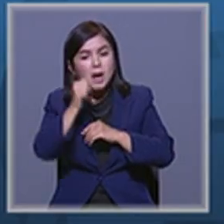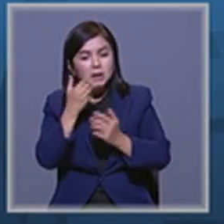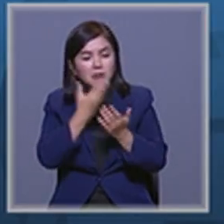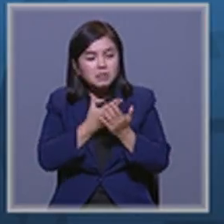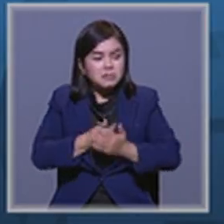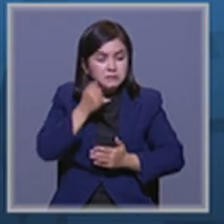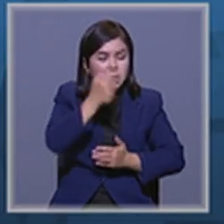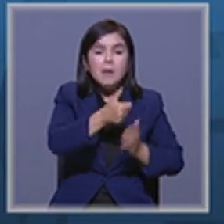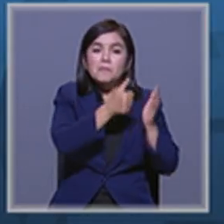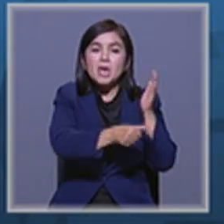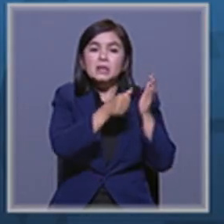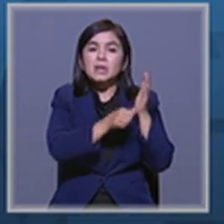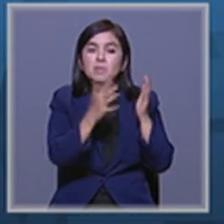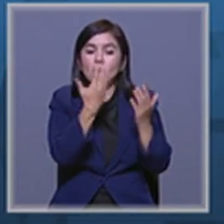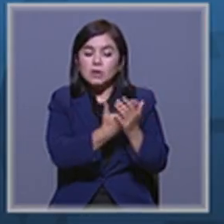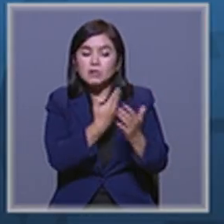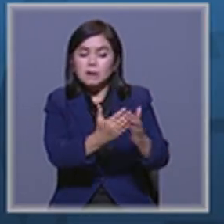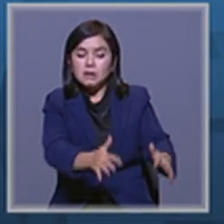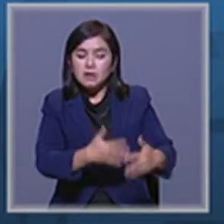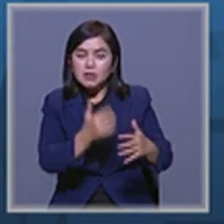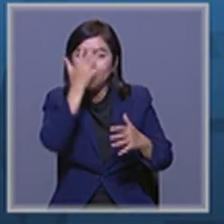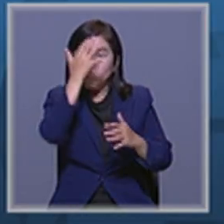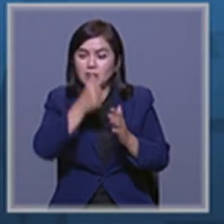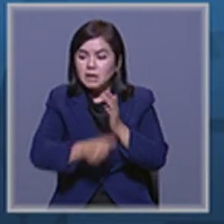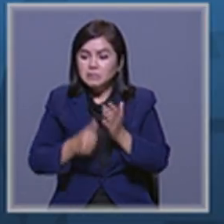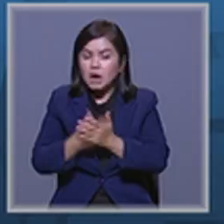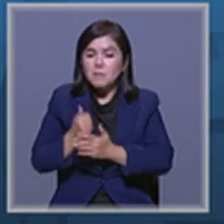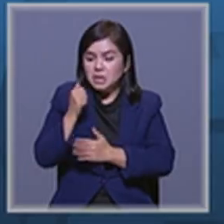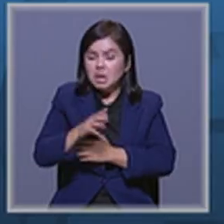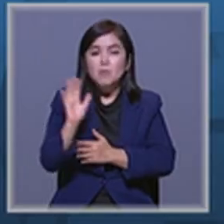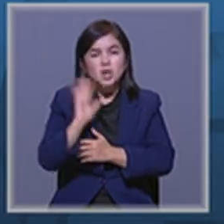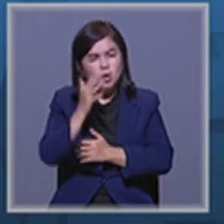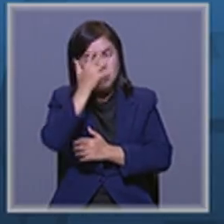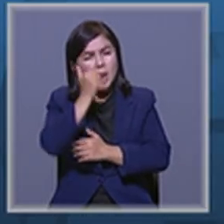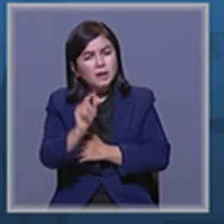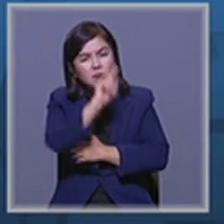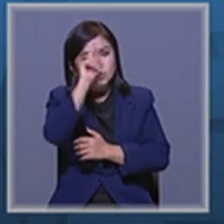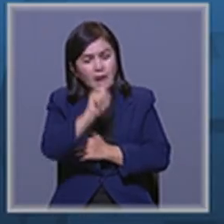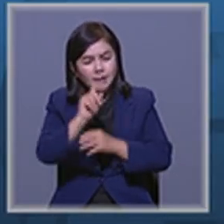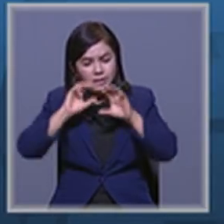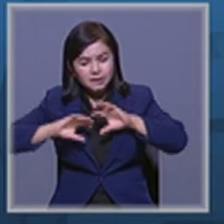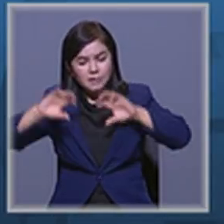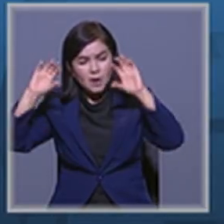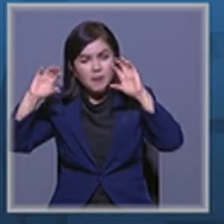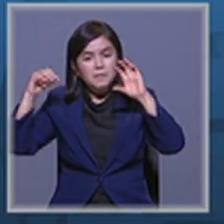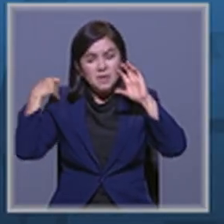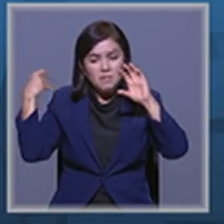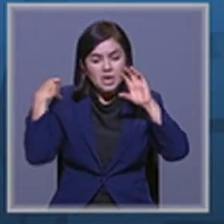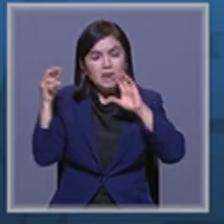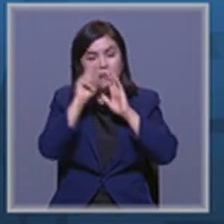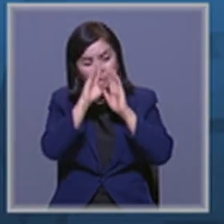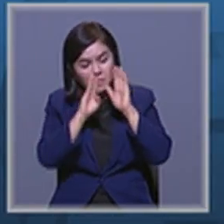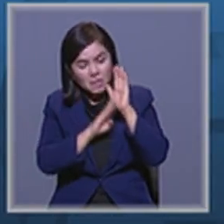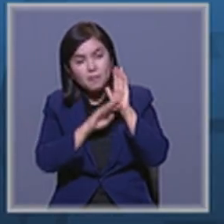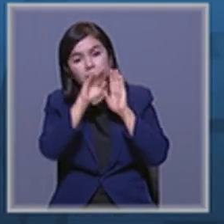ษีอ่ะมันมีรายได้ทำไมไม่ต้องเสียแหวนด้วยซ้ำไ ป นะครับทางรัฐบาลเนี่ยมีระเบียบสำนักนาย